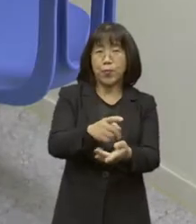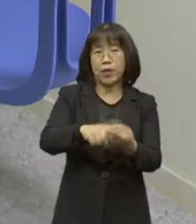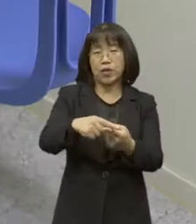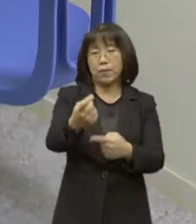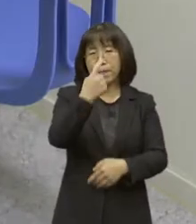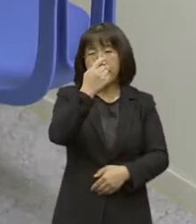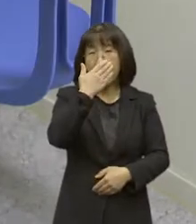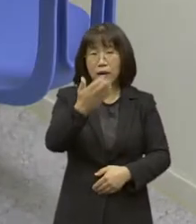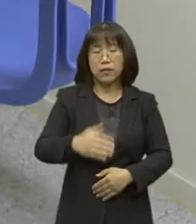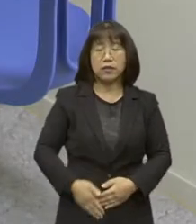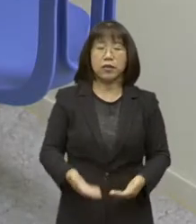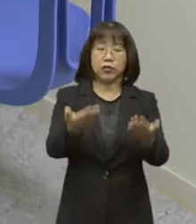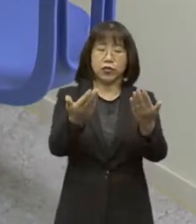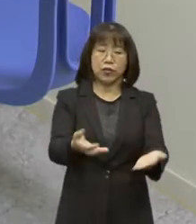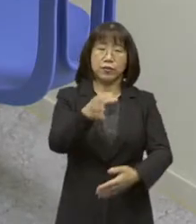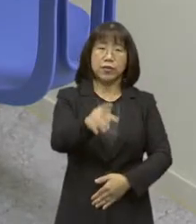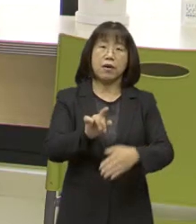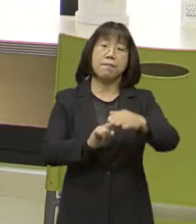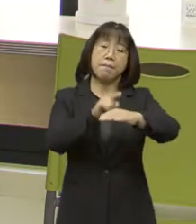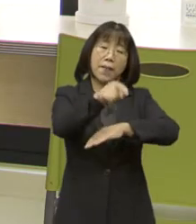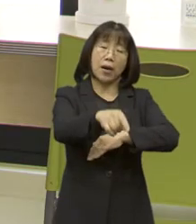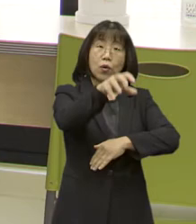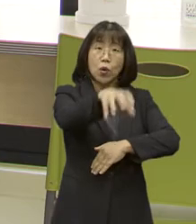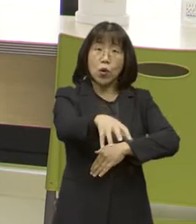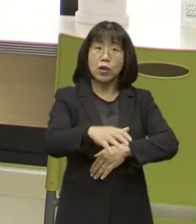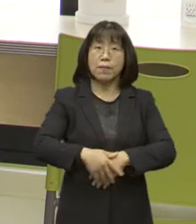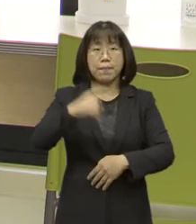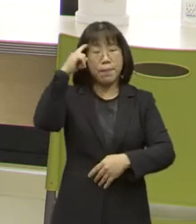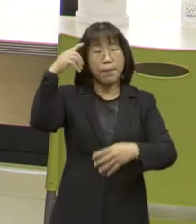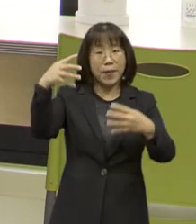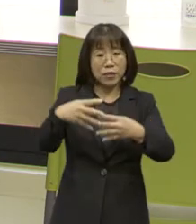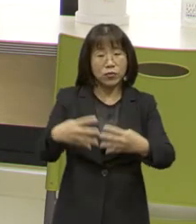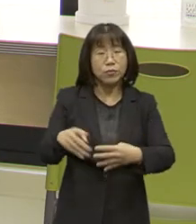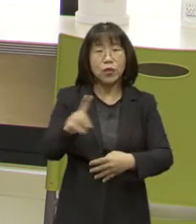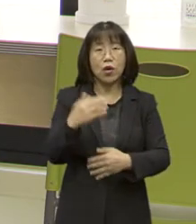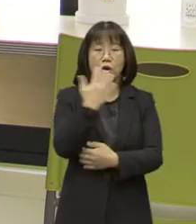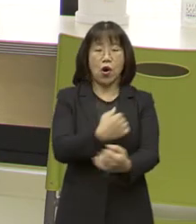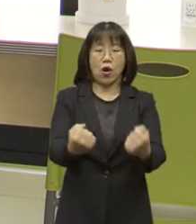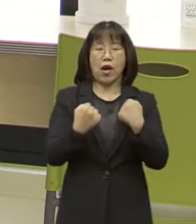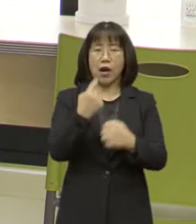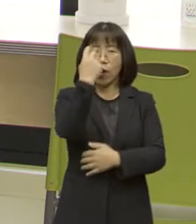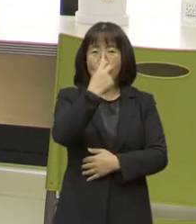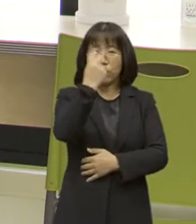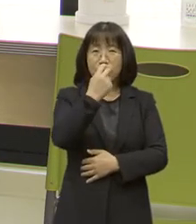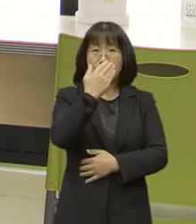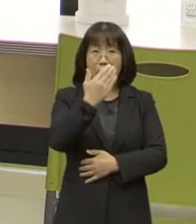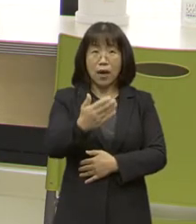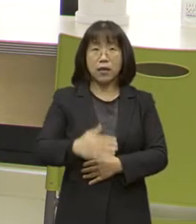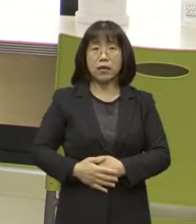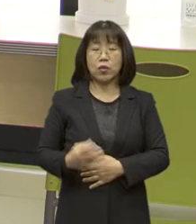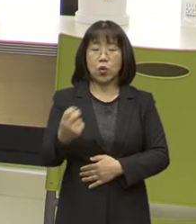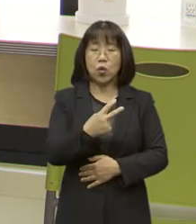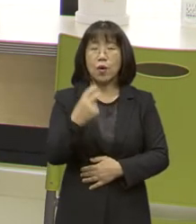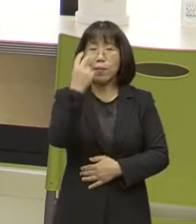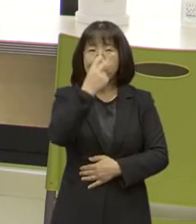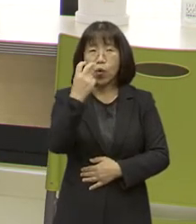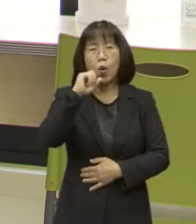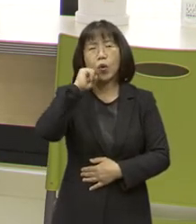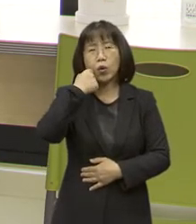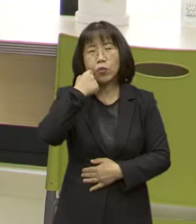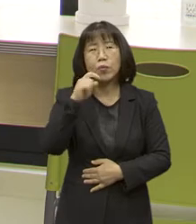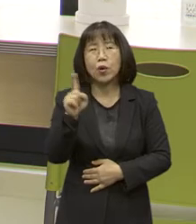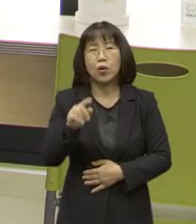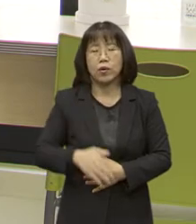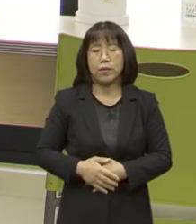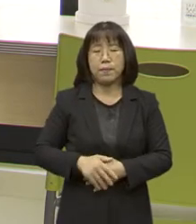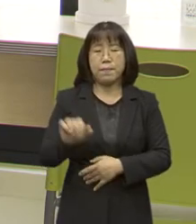됩니다 쉼터 야외에 공간에서는 맞춤형 건강 진도 봐줄 수 있고 정당한 보호를